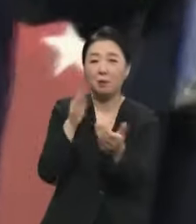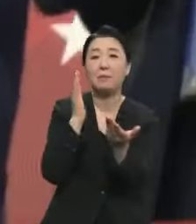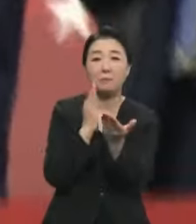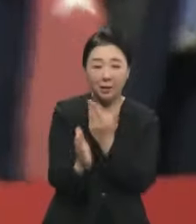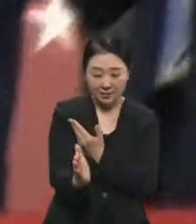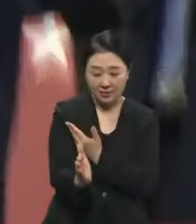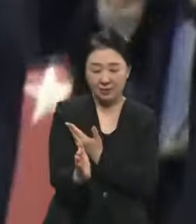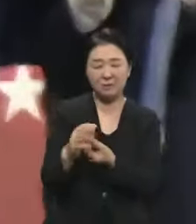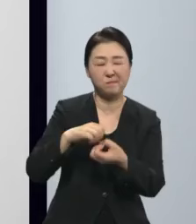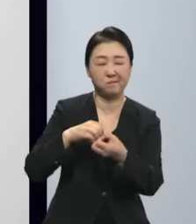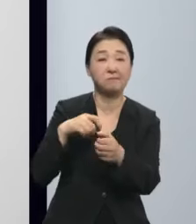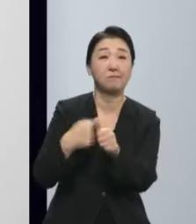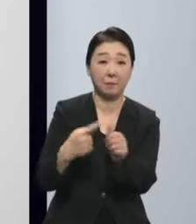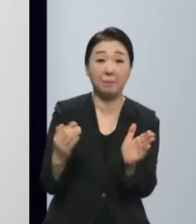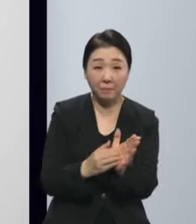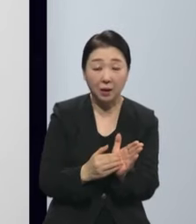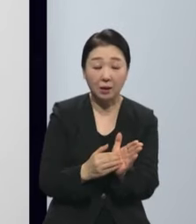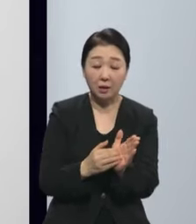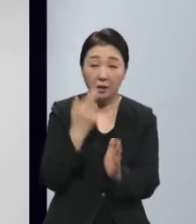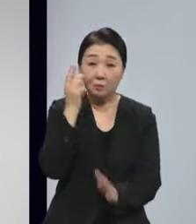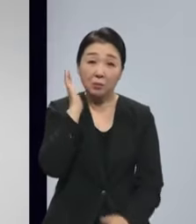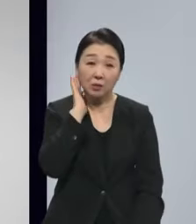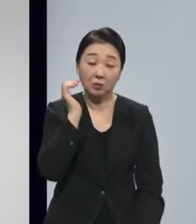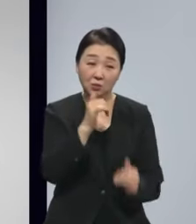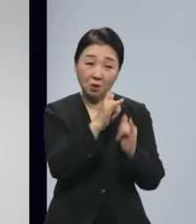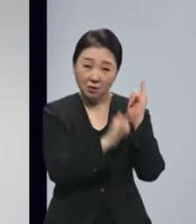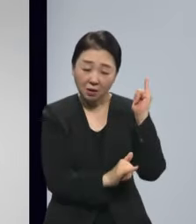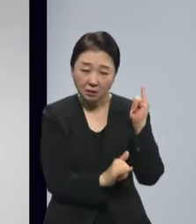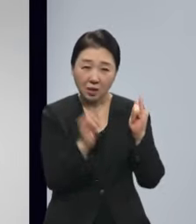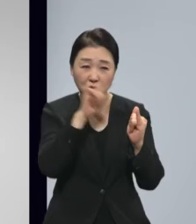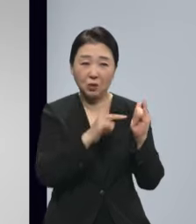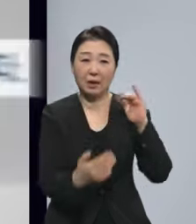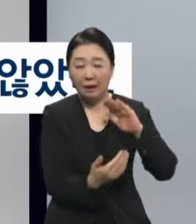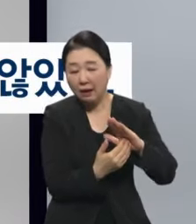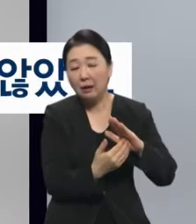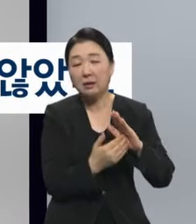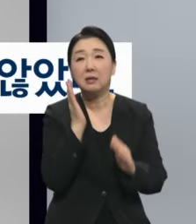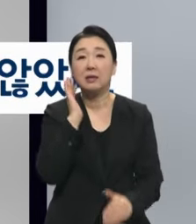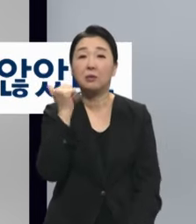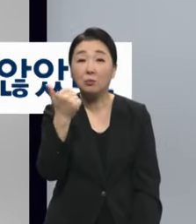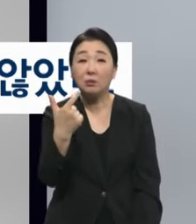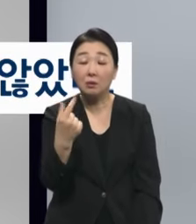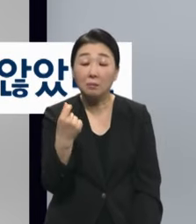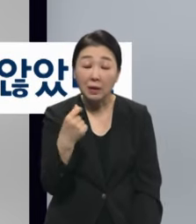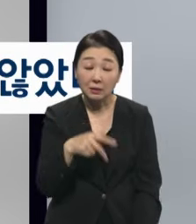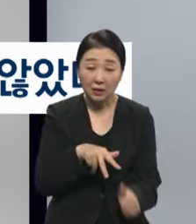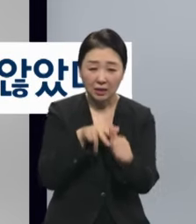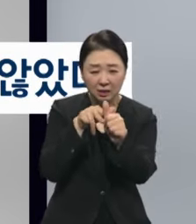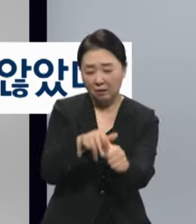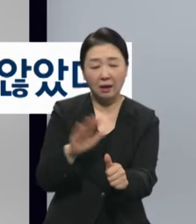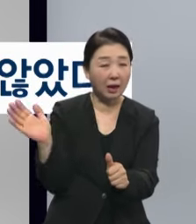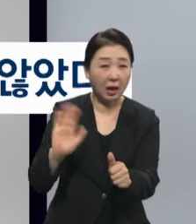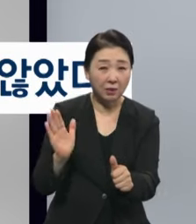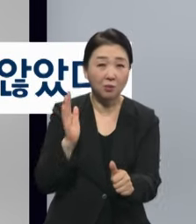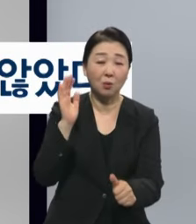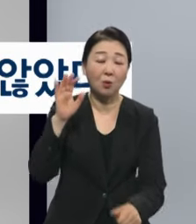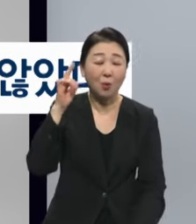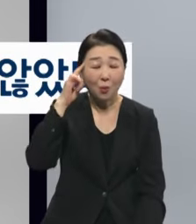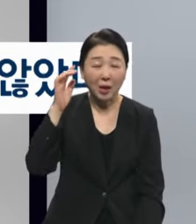않았다고 비꼬았습니다. 바이든은 역사상 최악의 대통령이라며 대선 후보는 물론 처음부터 대통령직